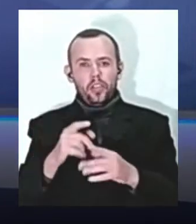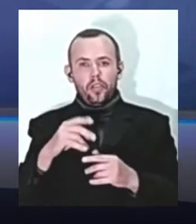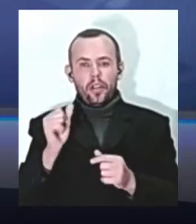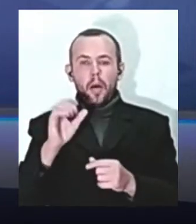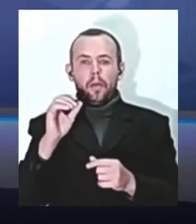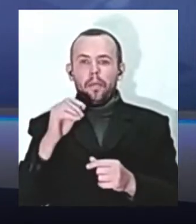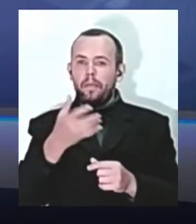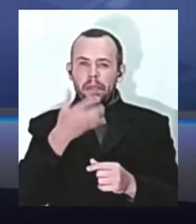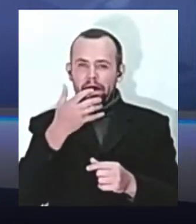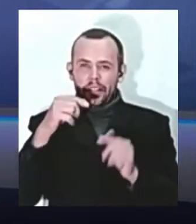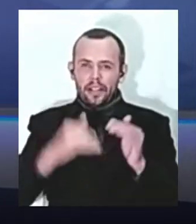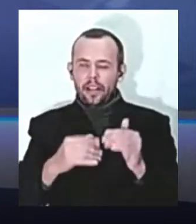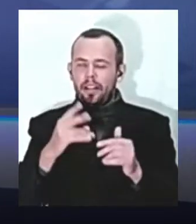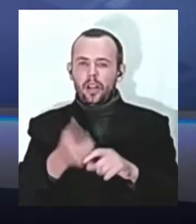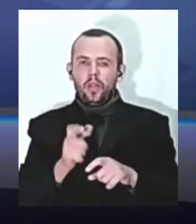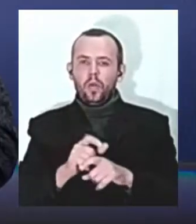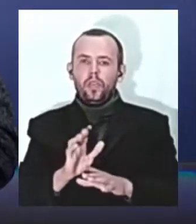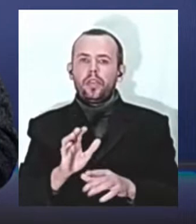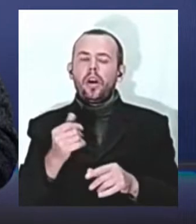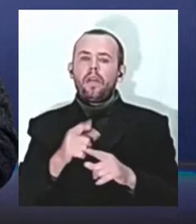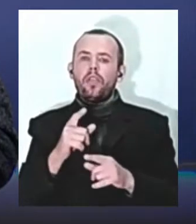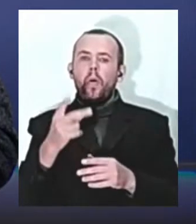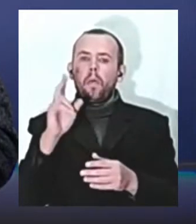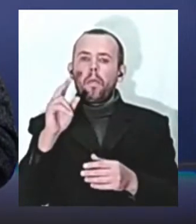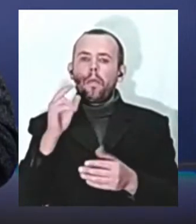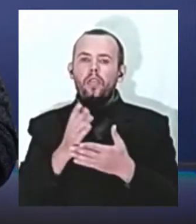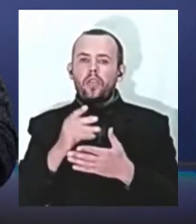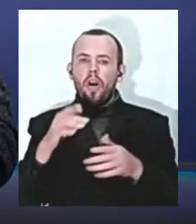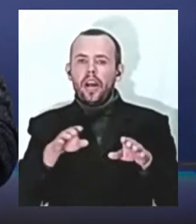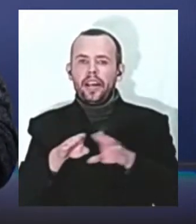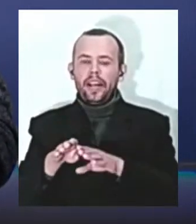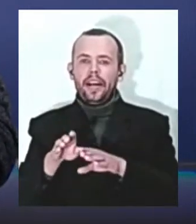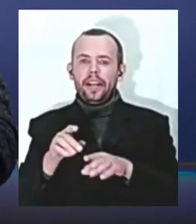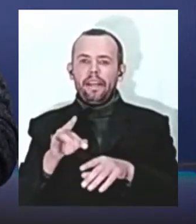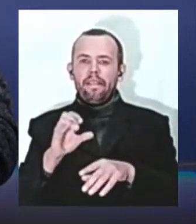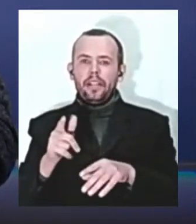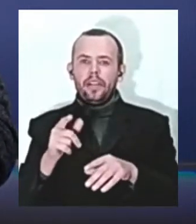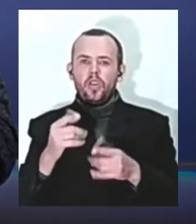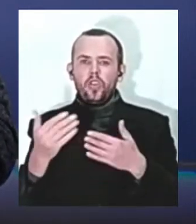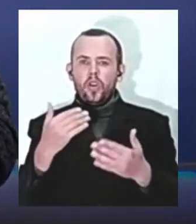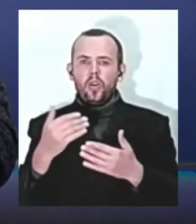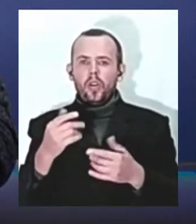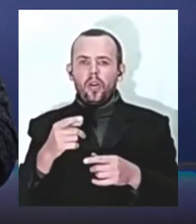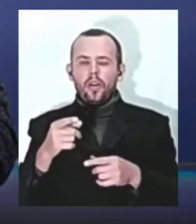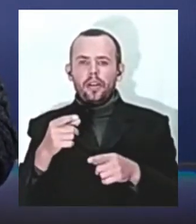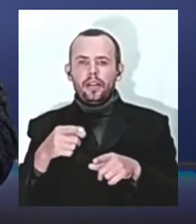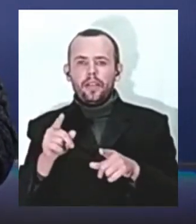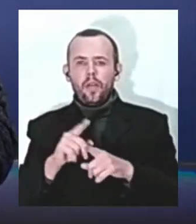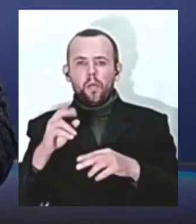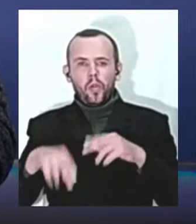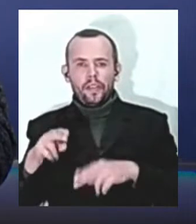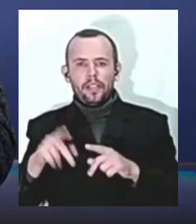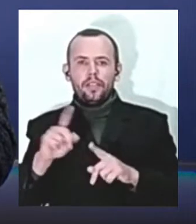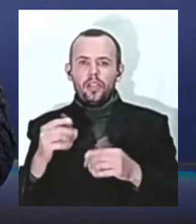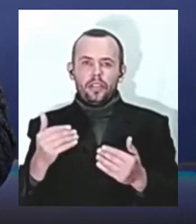активно. Але ось ми чули ще показник рівень цитування щодо згадок про велике будівництво. Так, погодьтеся, звичайно. Це якийсь